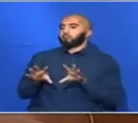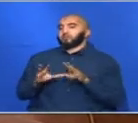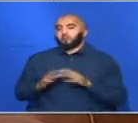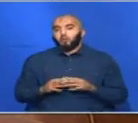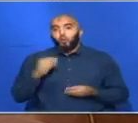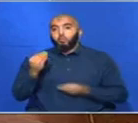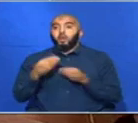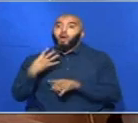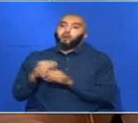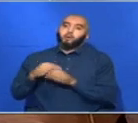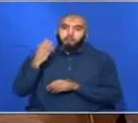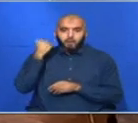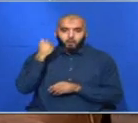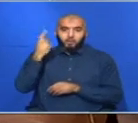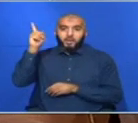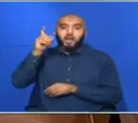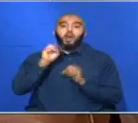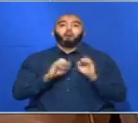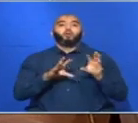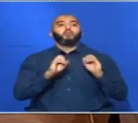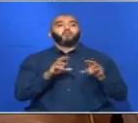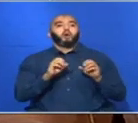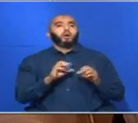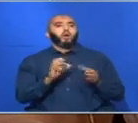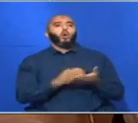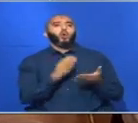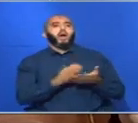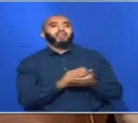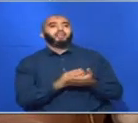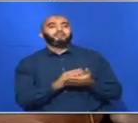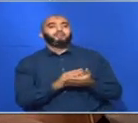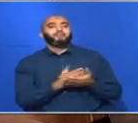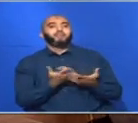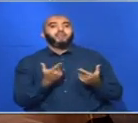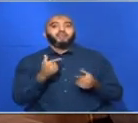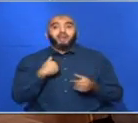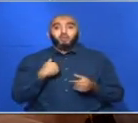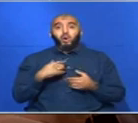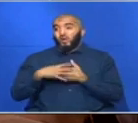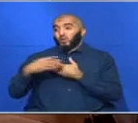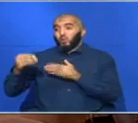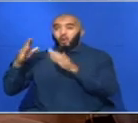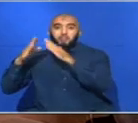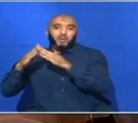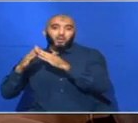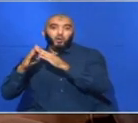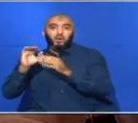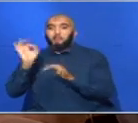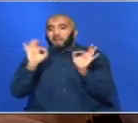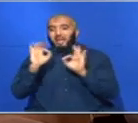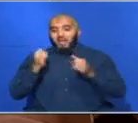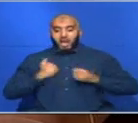انا كمعلم للقران الكريم وقتلت الضروره انني خرجت على غير طهاره